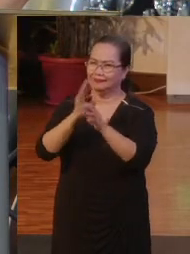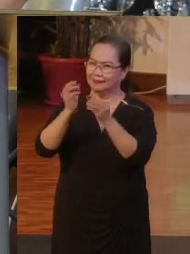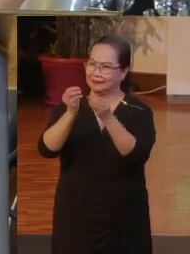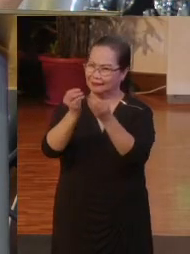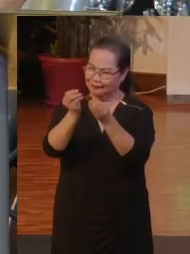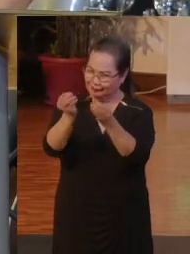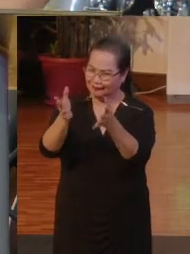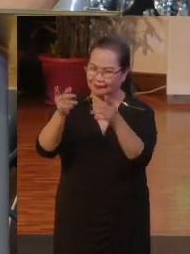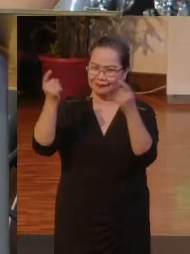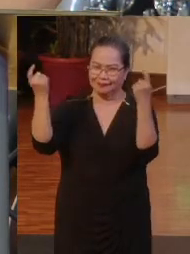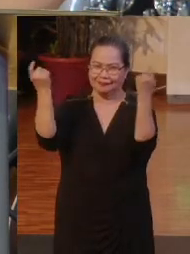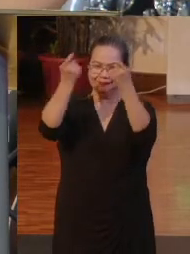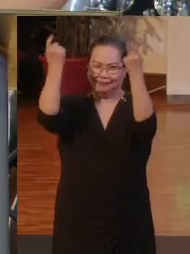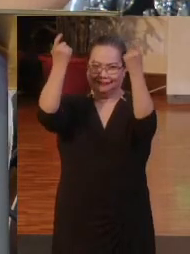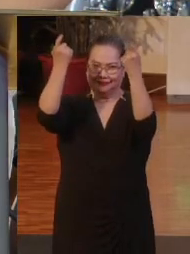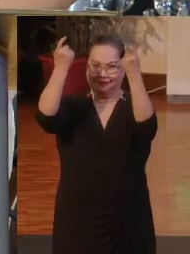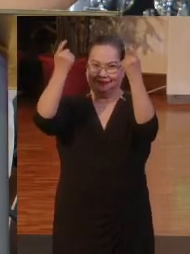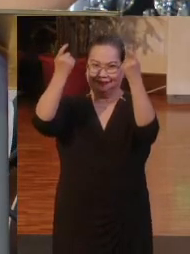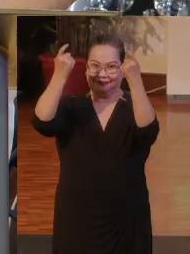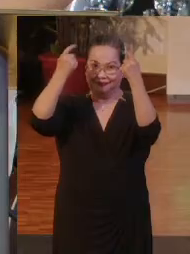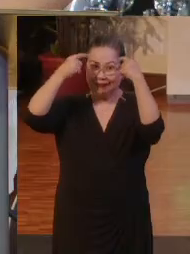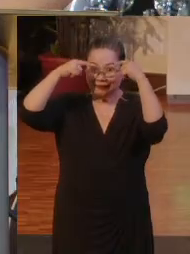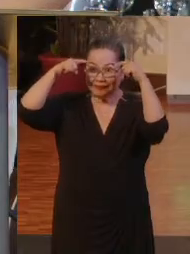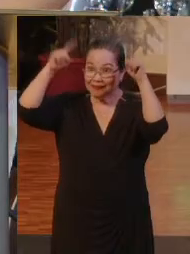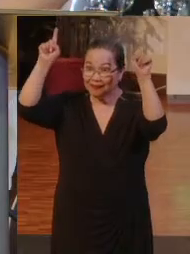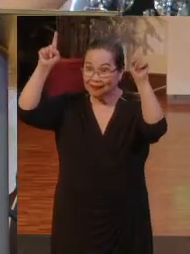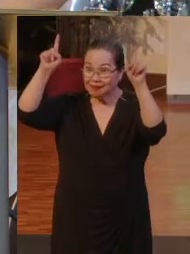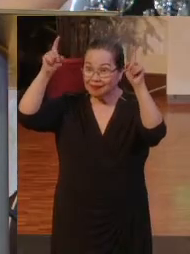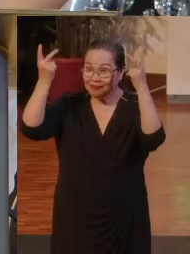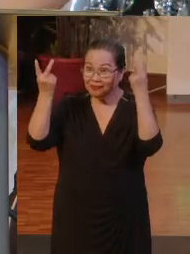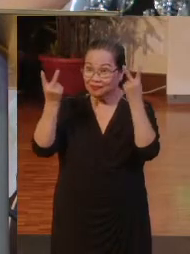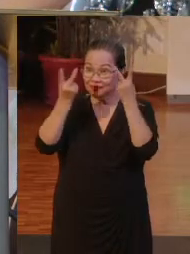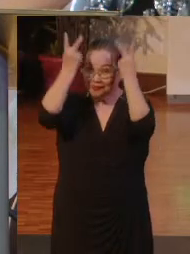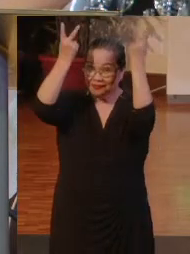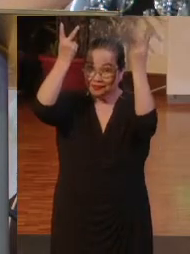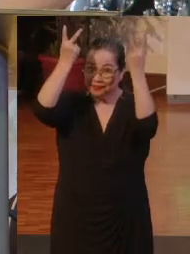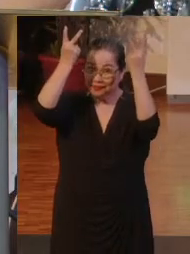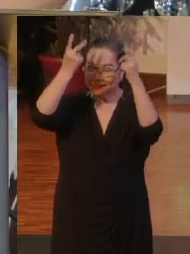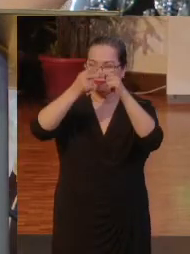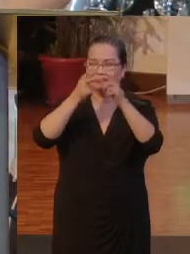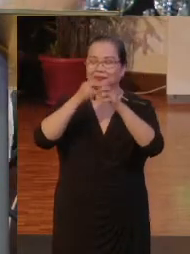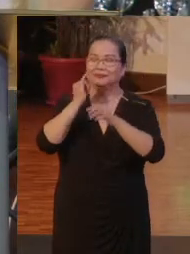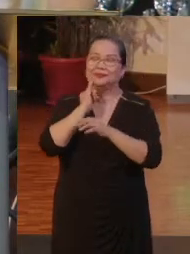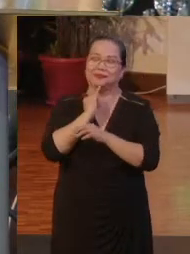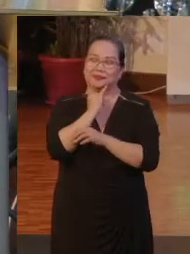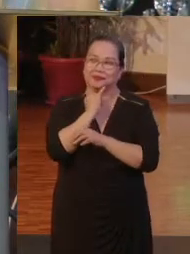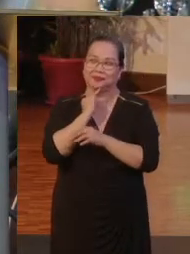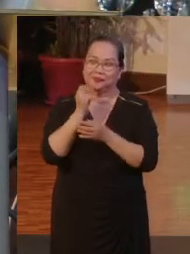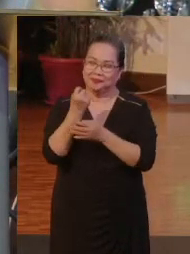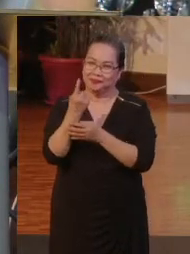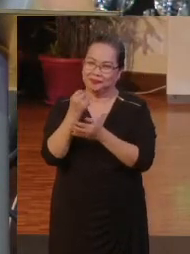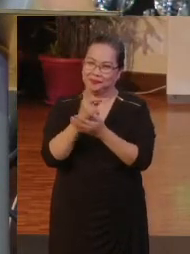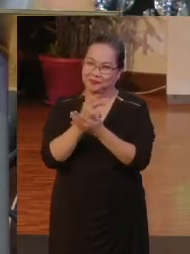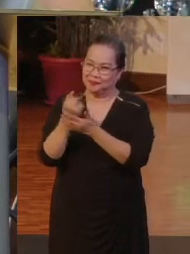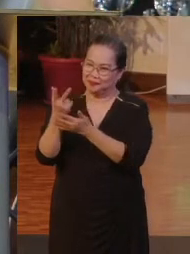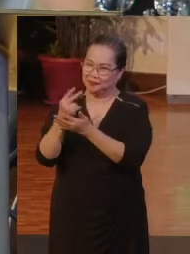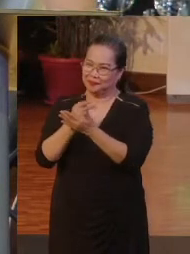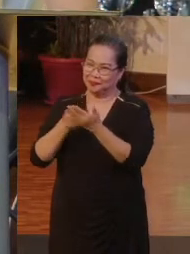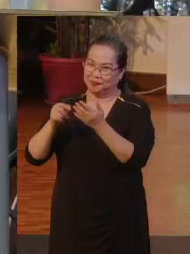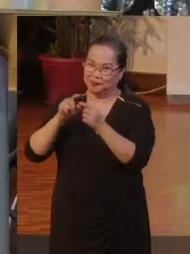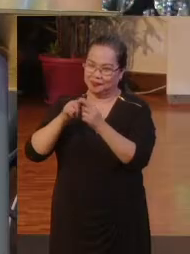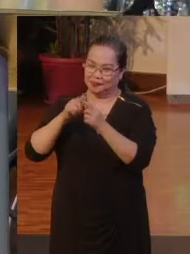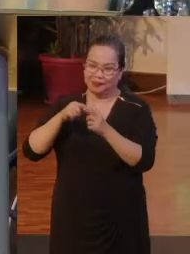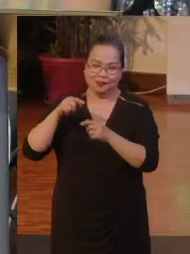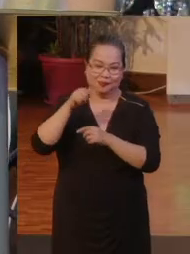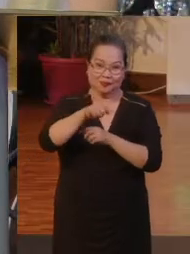pagbibigay ng tagumpay sa bayang Israel. Tingnan natin yung verses 11 to 13. And you went over the